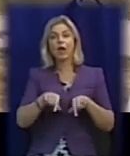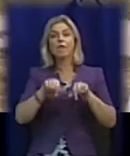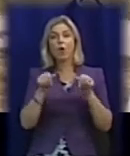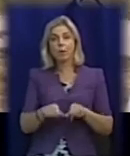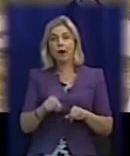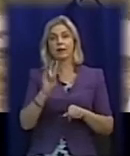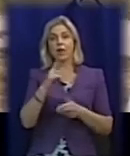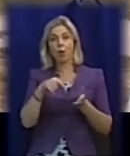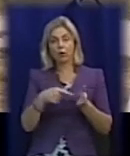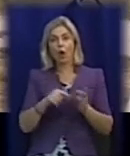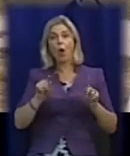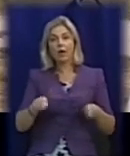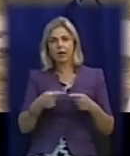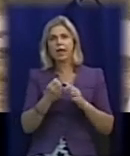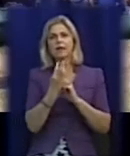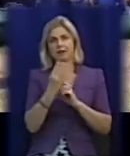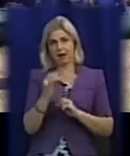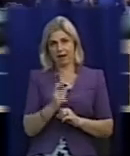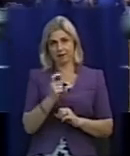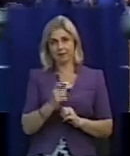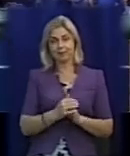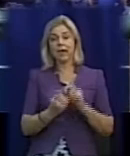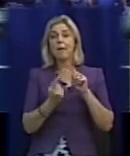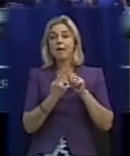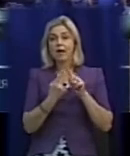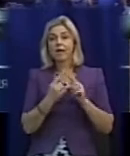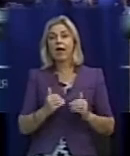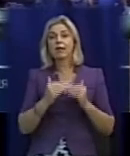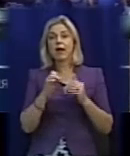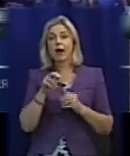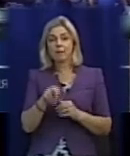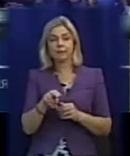Миколаєві організували в 13-те. Перший етап – це